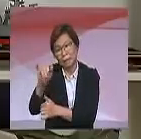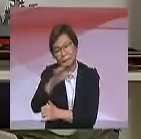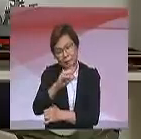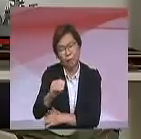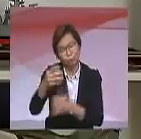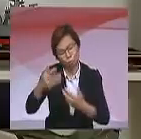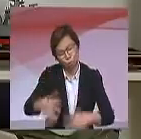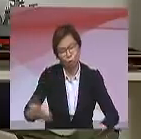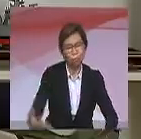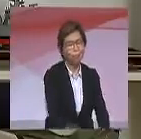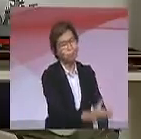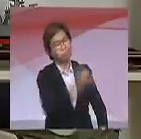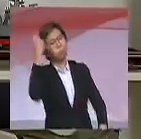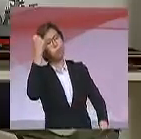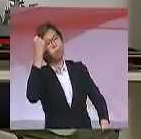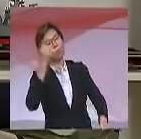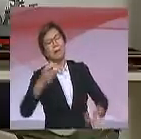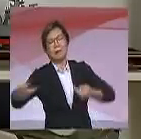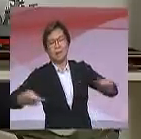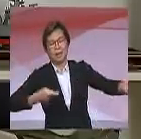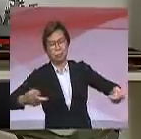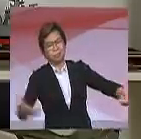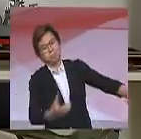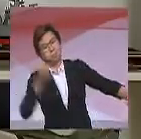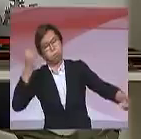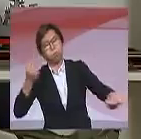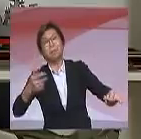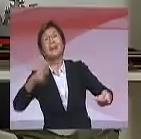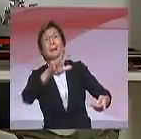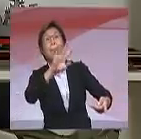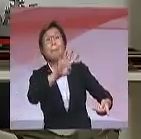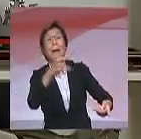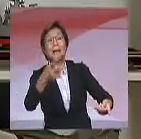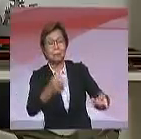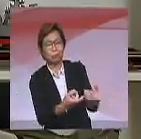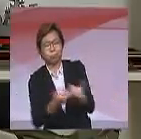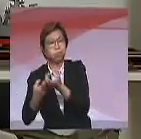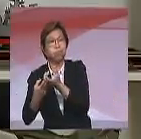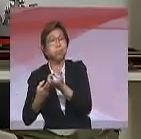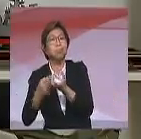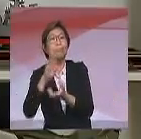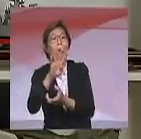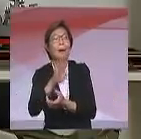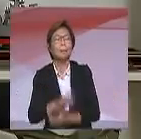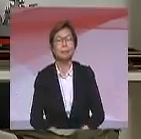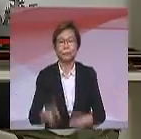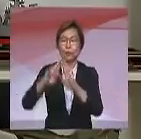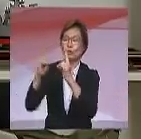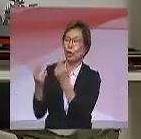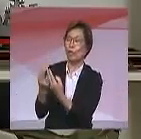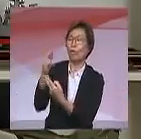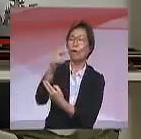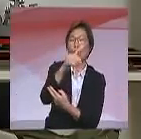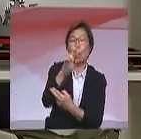serta berjaya merampas 4 kenderaan darat. Daripada jumlah itu, Regimen Pertama Kor